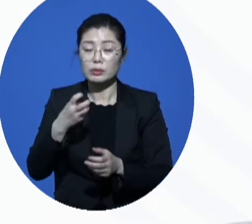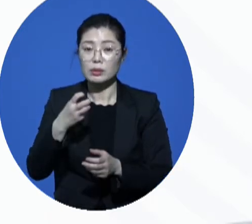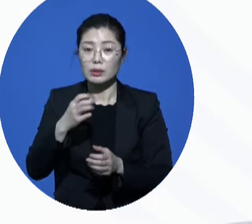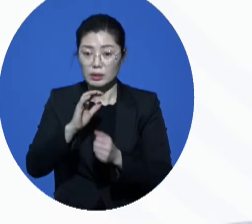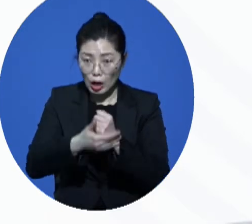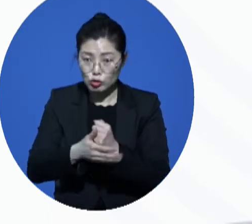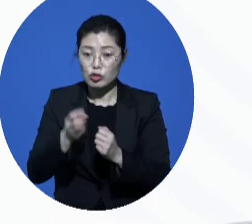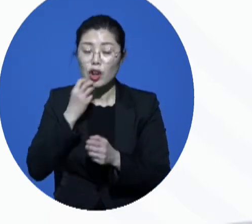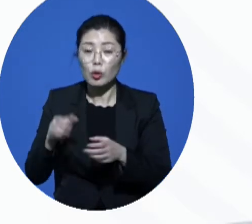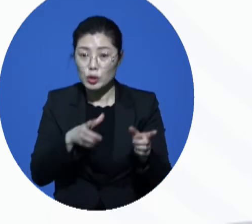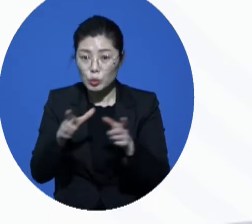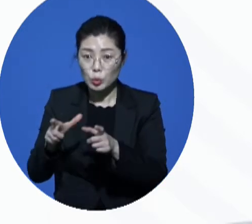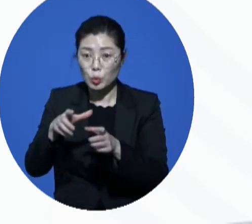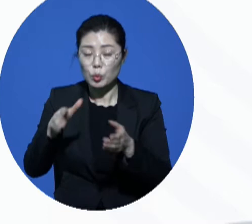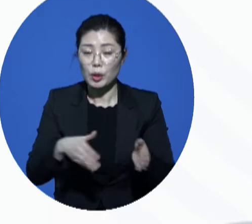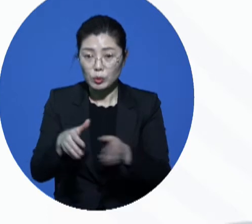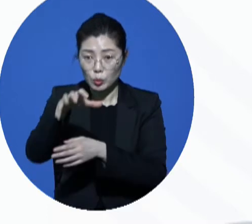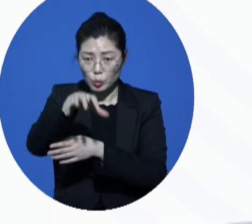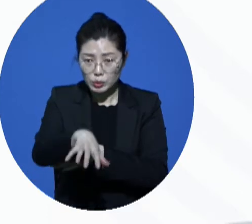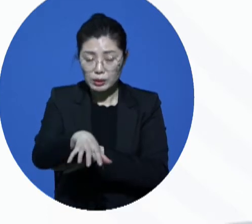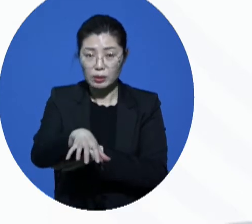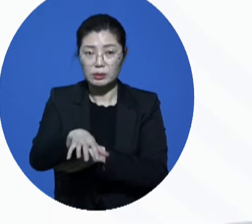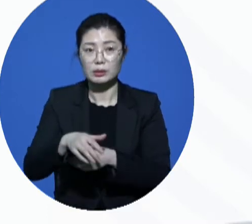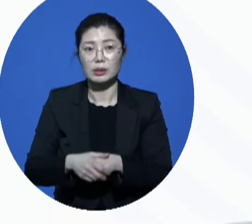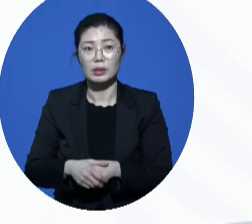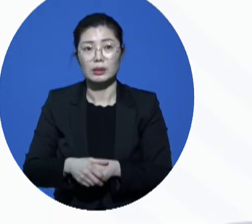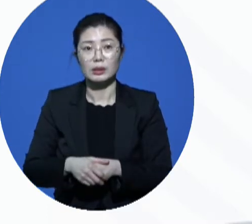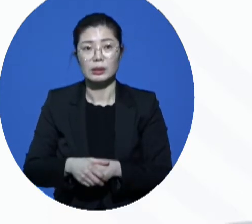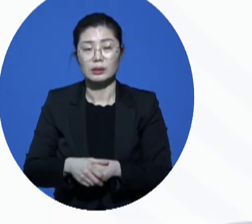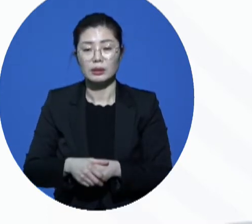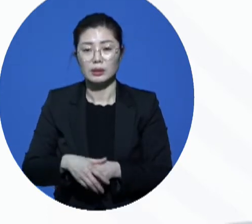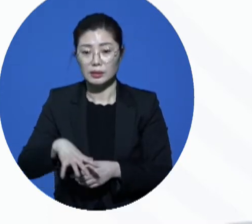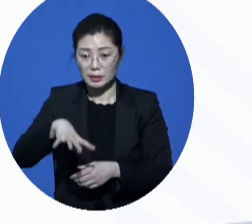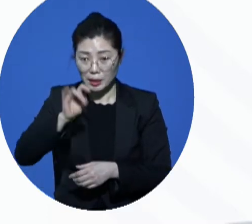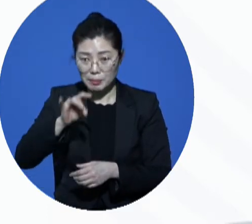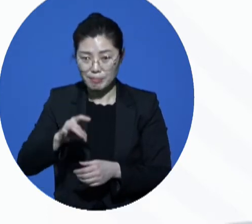연구 결과에서는요, 그러니까 개념적으로 동일 집단을 원천